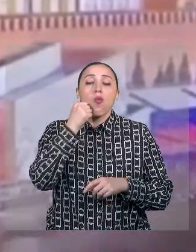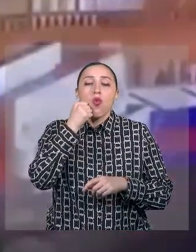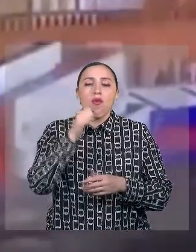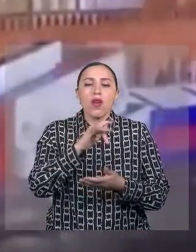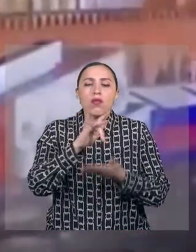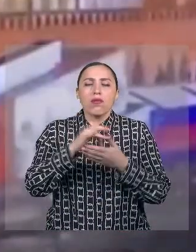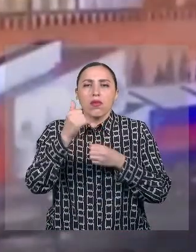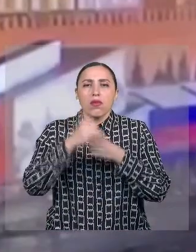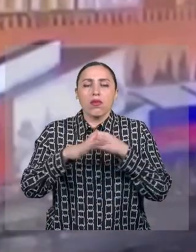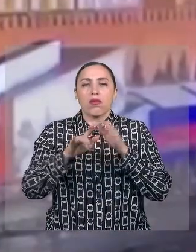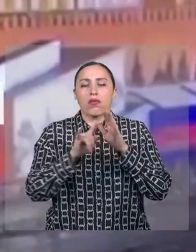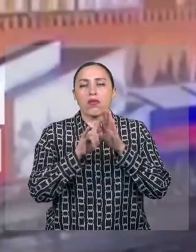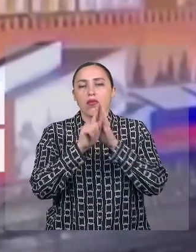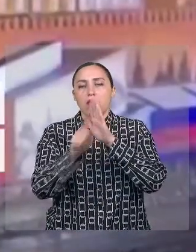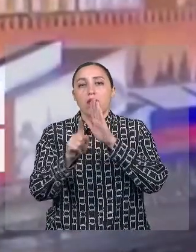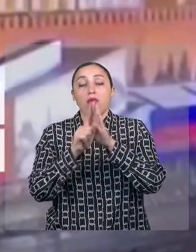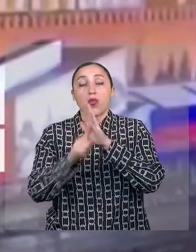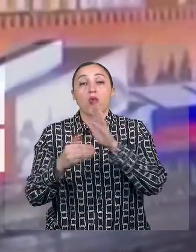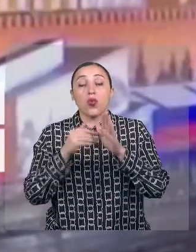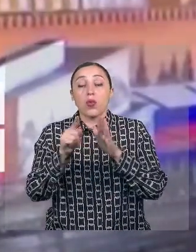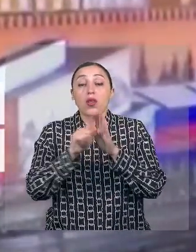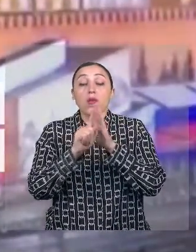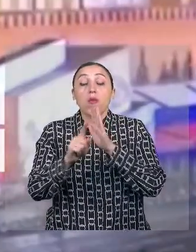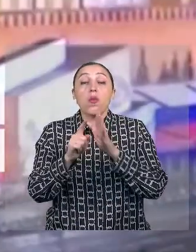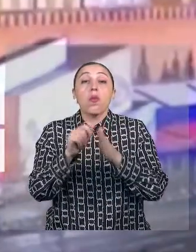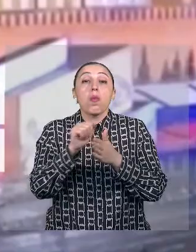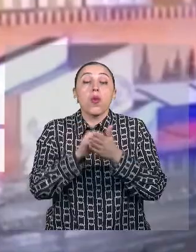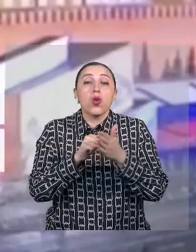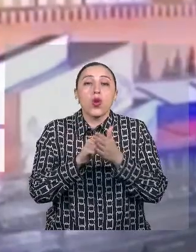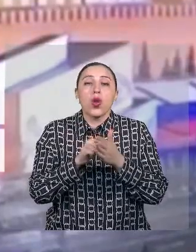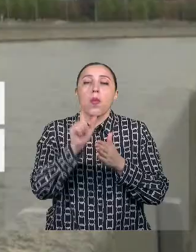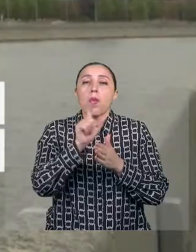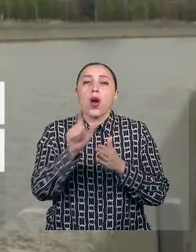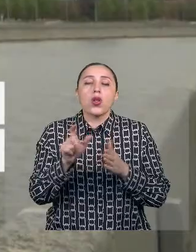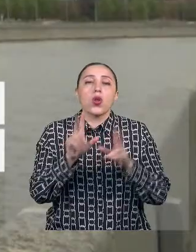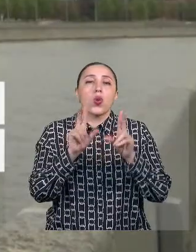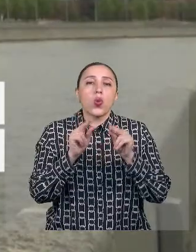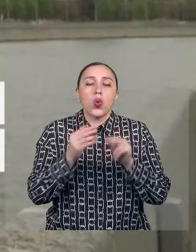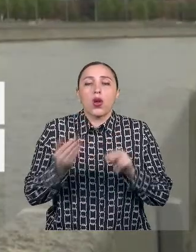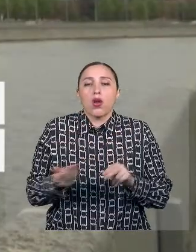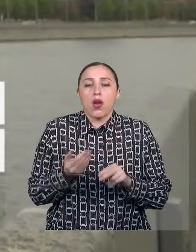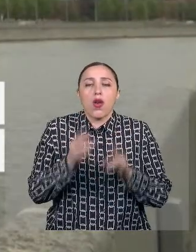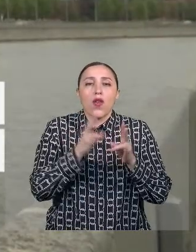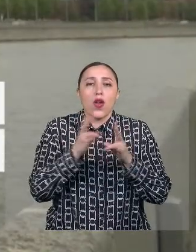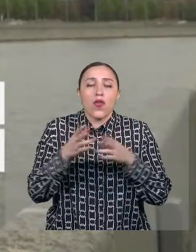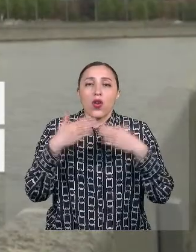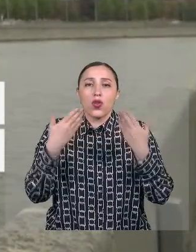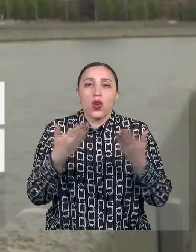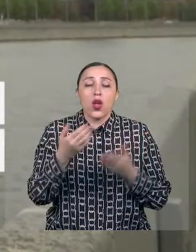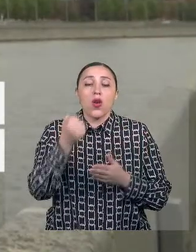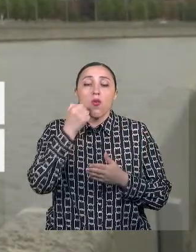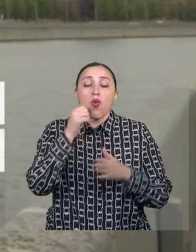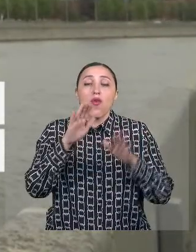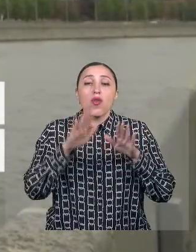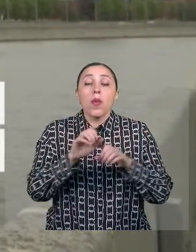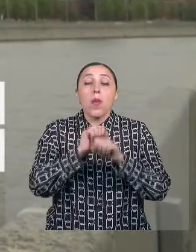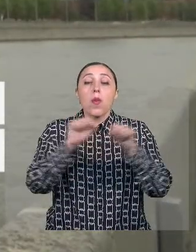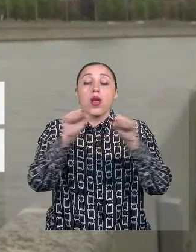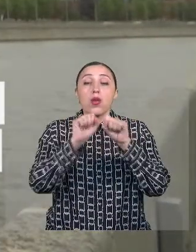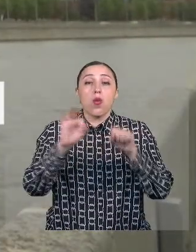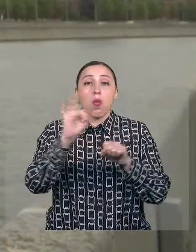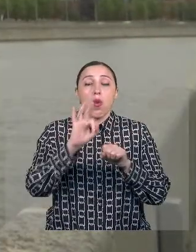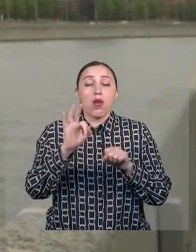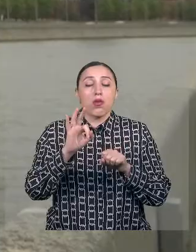հաղորդագրության համաձայն այս հարձակման փորձի հետևանքով զոհեր և վիրավորներ չկան։ Այսօր ավելի վաղ Կրեմլի մերձակայքում պայթյունների մասին